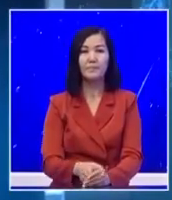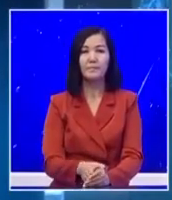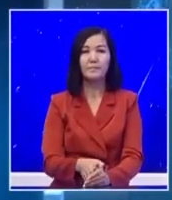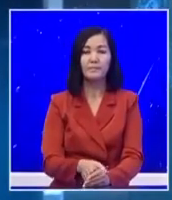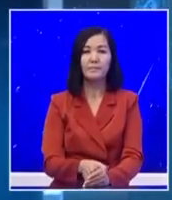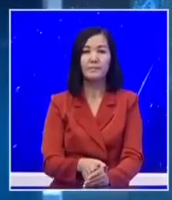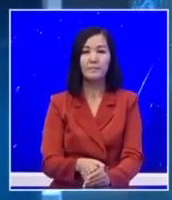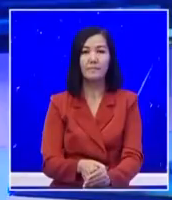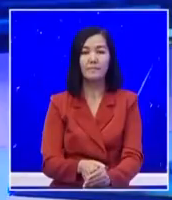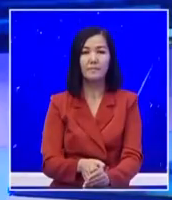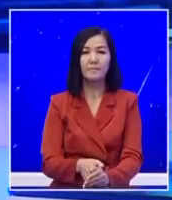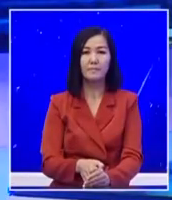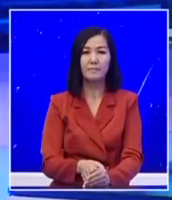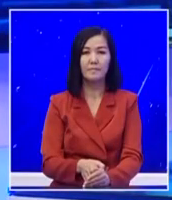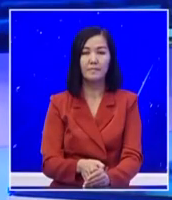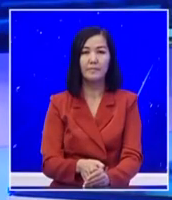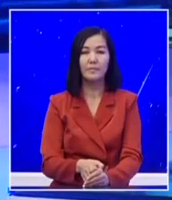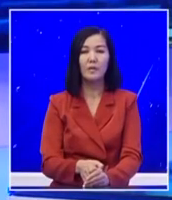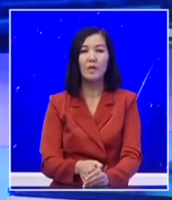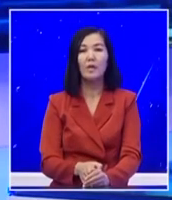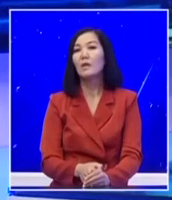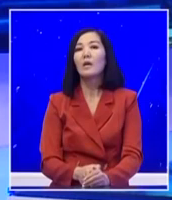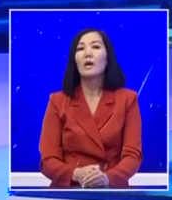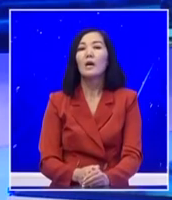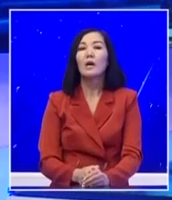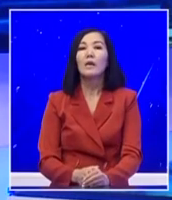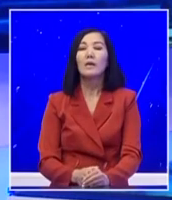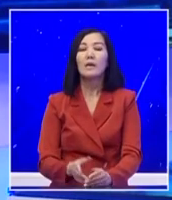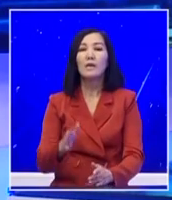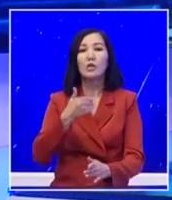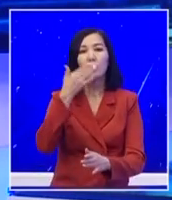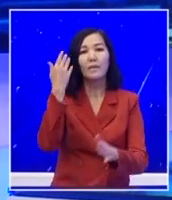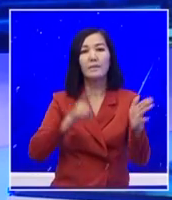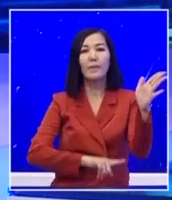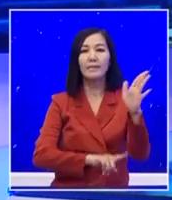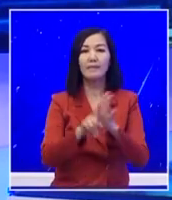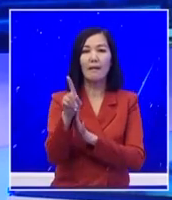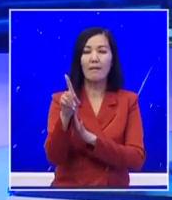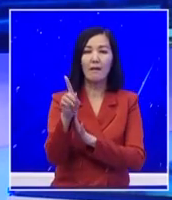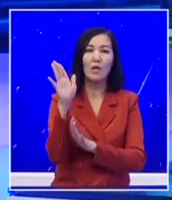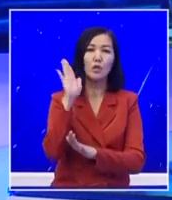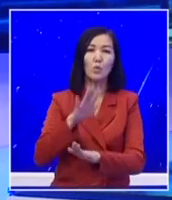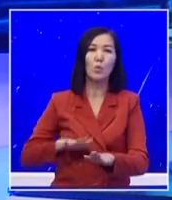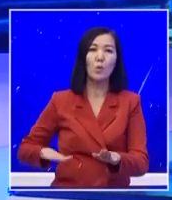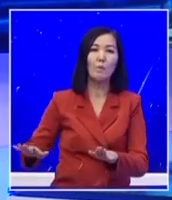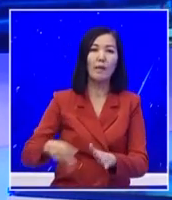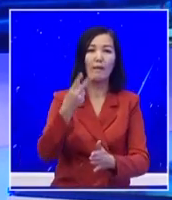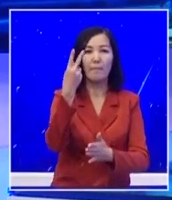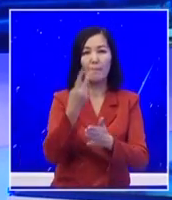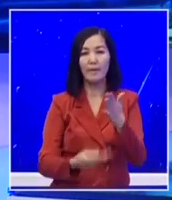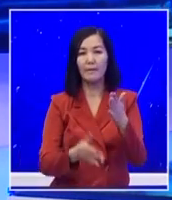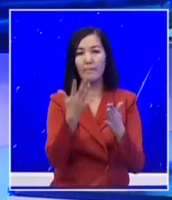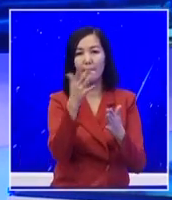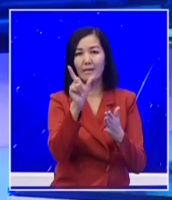Жетісу арнасы. Су тілсіз жау. Жаз келгелі облыста орналасқан су қоймаларына батып 5